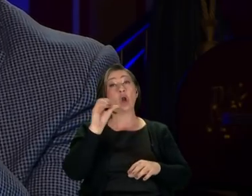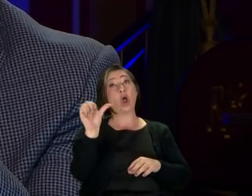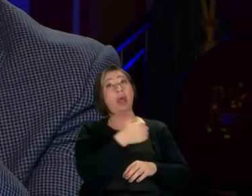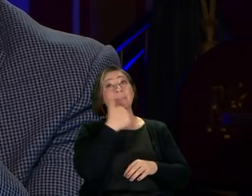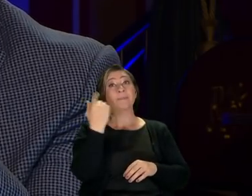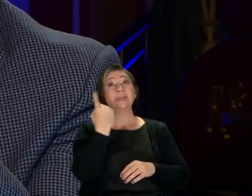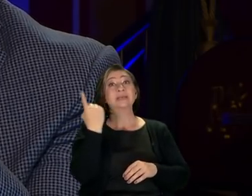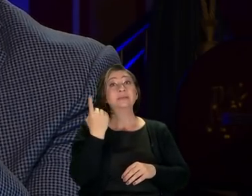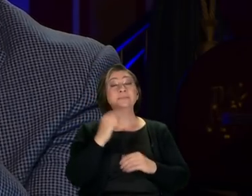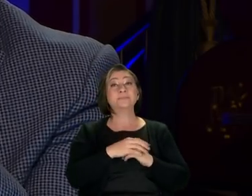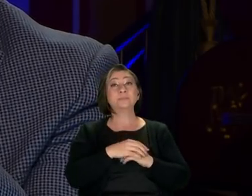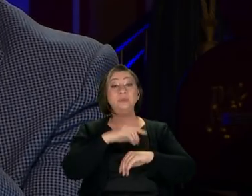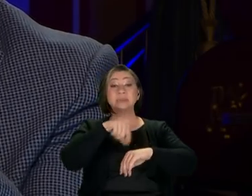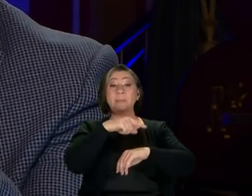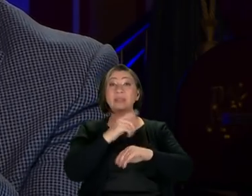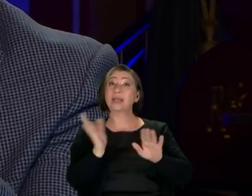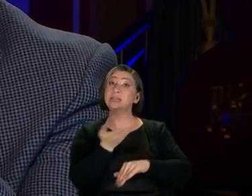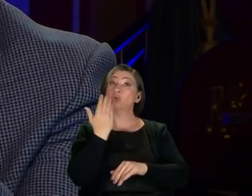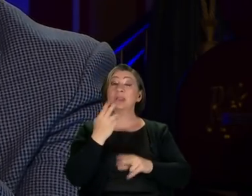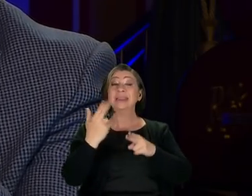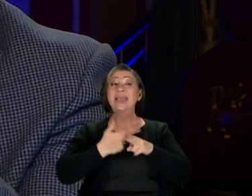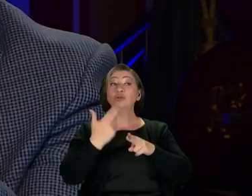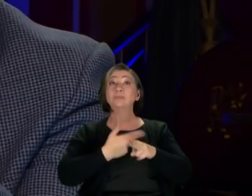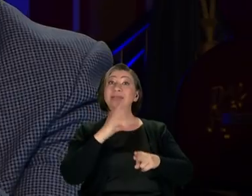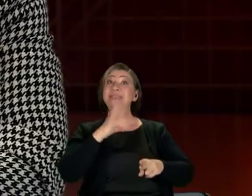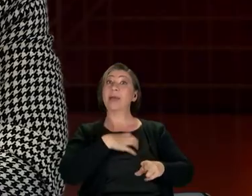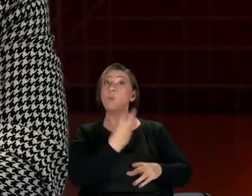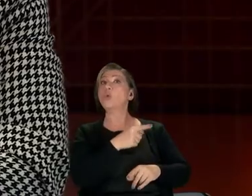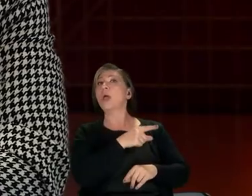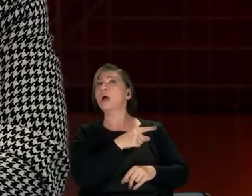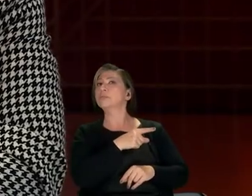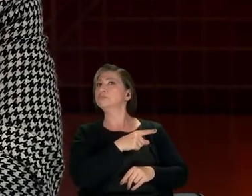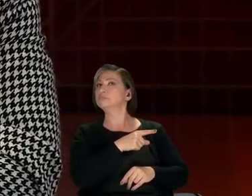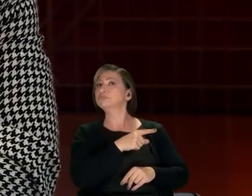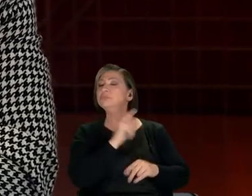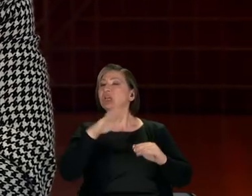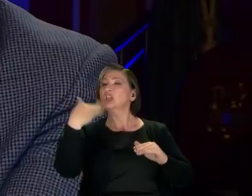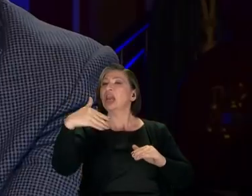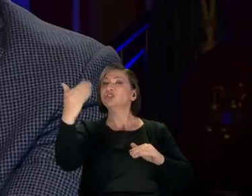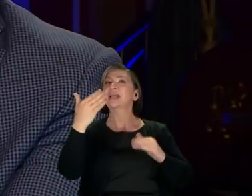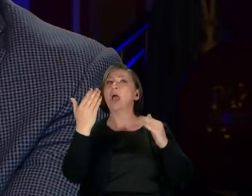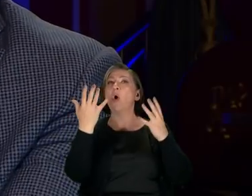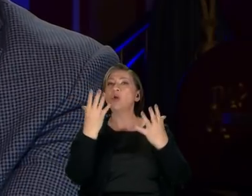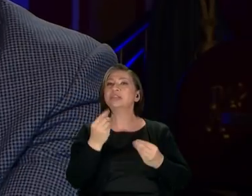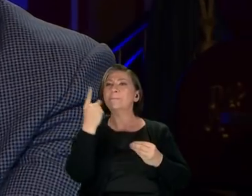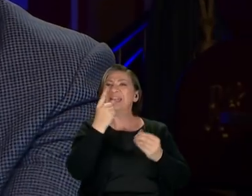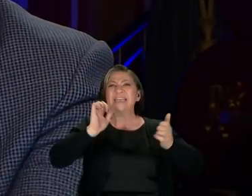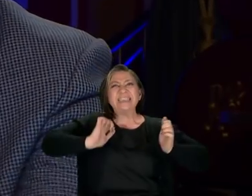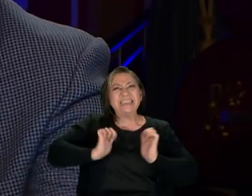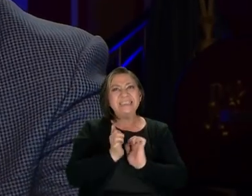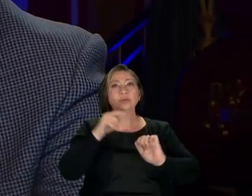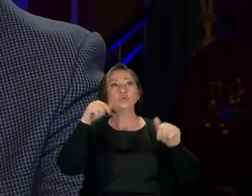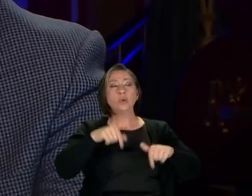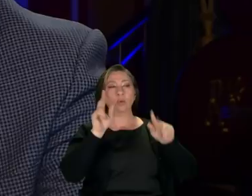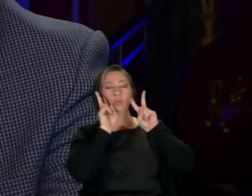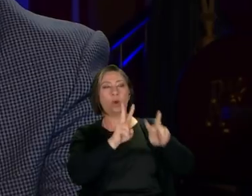bir dönemden geçiyorlar. Tecrübe sahibi oluyorlar şu anda. Bravo. Gelecekte meydana gelebilecek bir krizi bravo. Şu